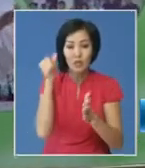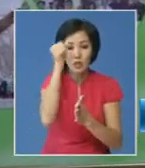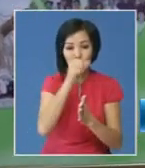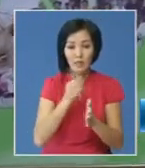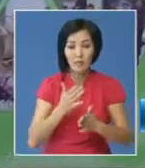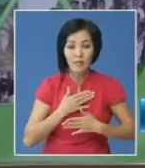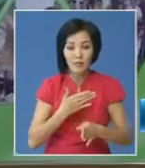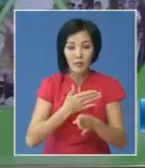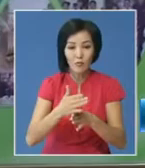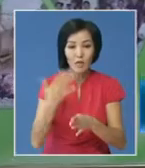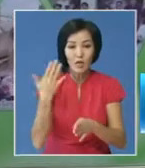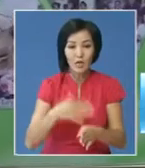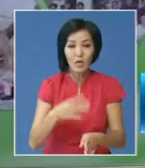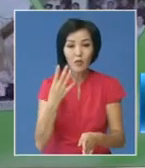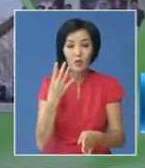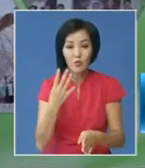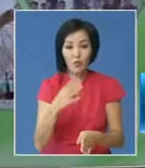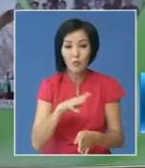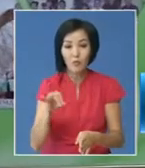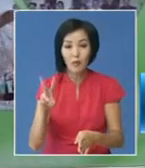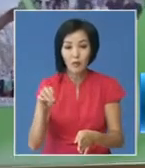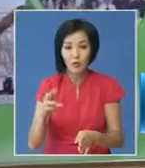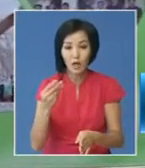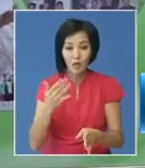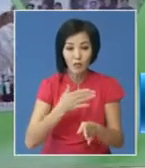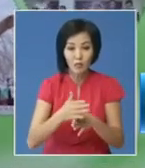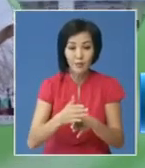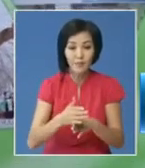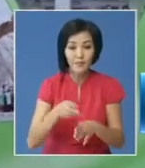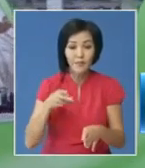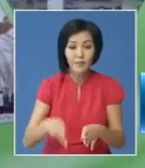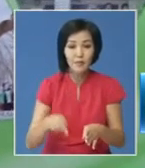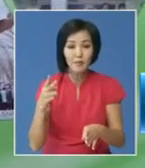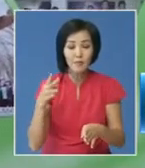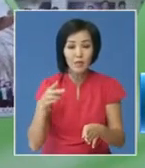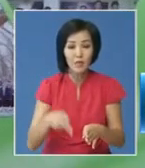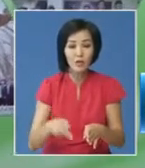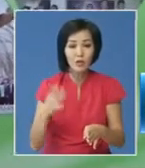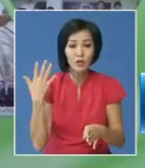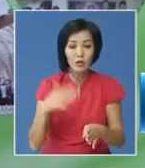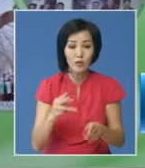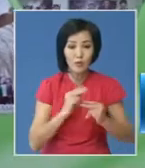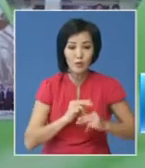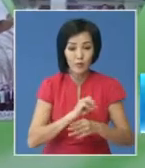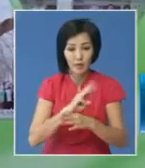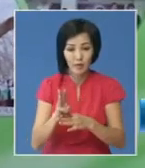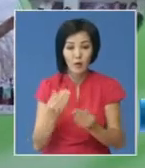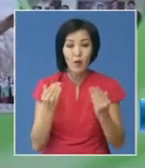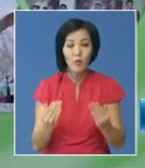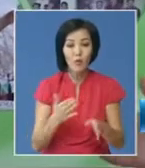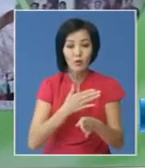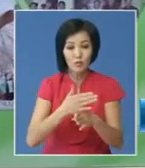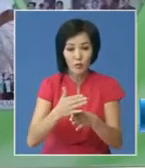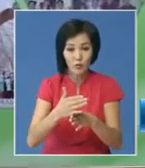бөлінген 54 миллион болған. Біз ол 54 миллионға 2264 адаммен жұмыспен қамтыдық. Ал осы жылы бізге